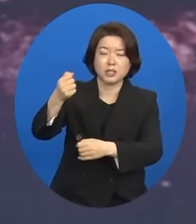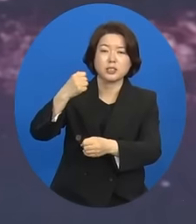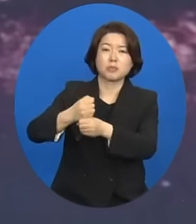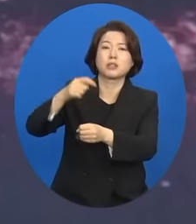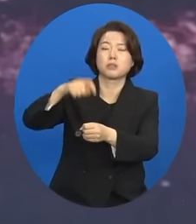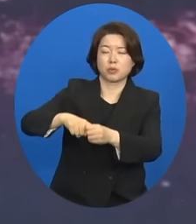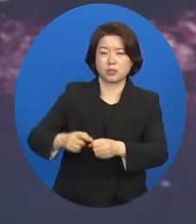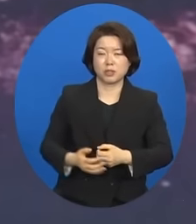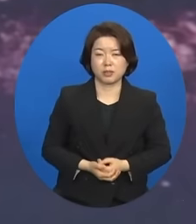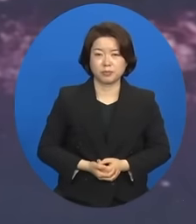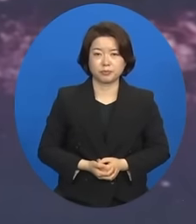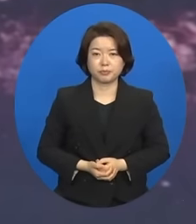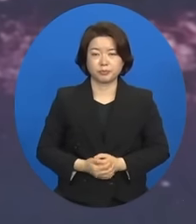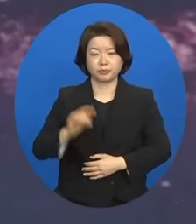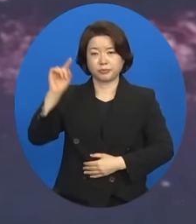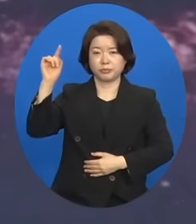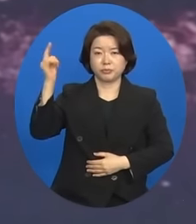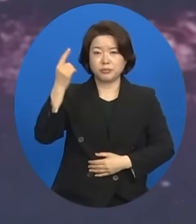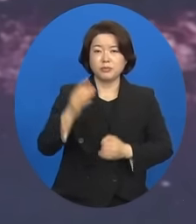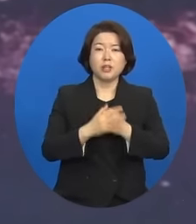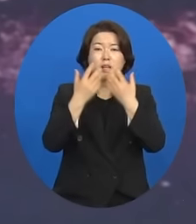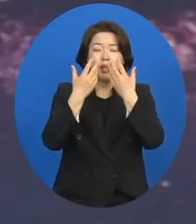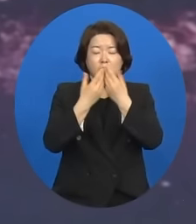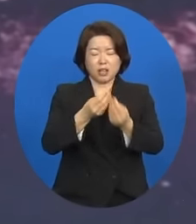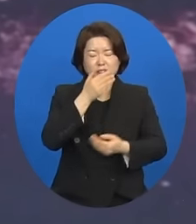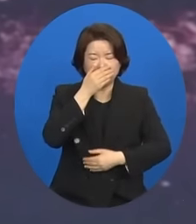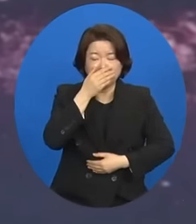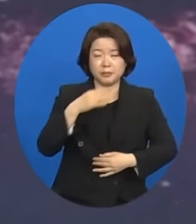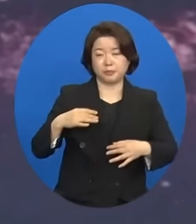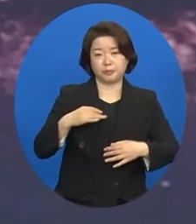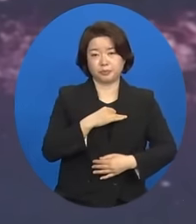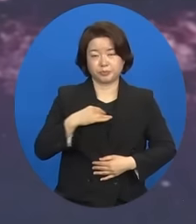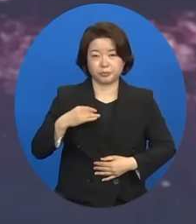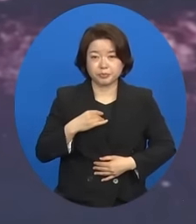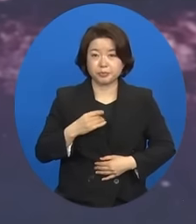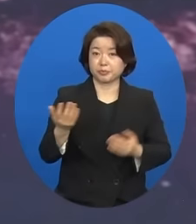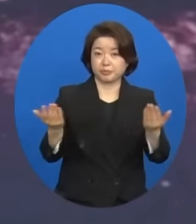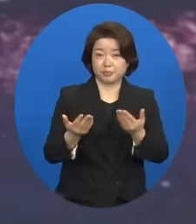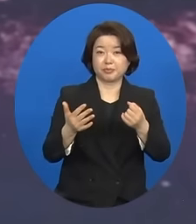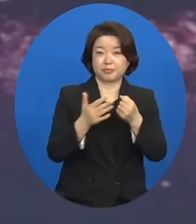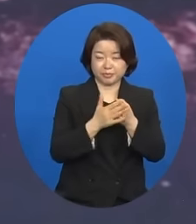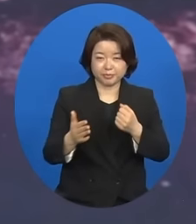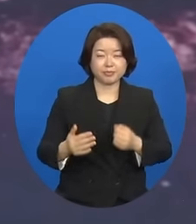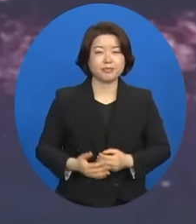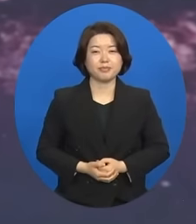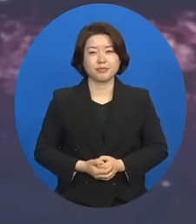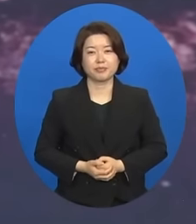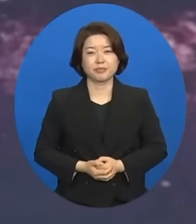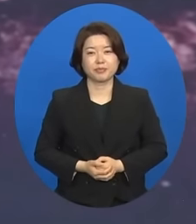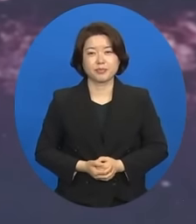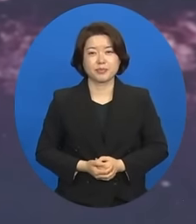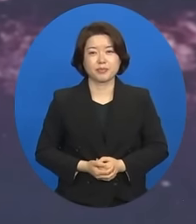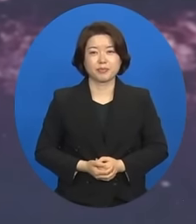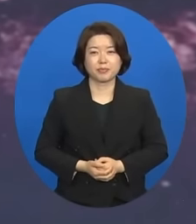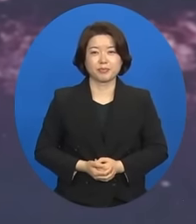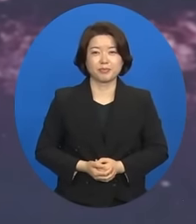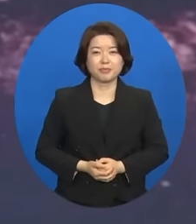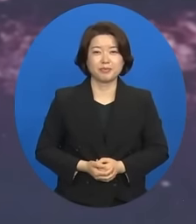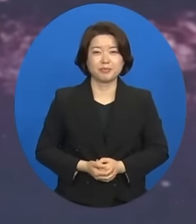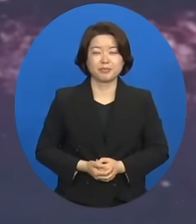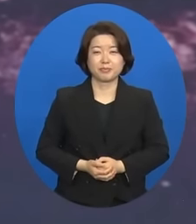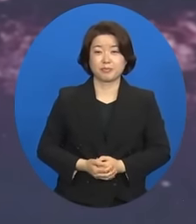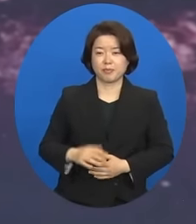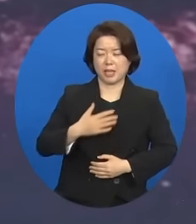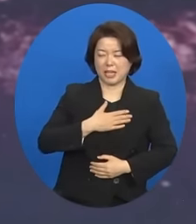다윗의 예를 한번 들어보겠습니다 다윗이 바세 사건 때문에 여파 아주 가슴 아픈